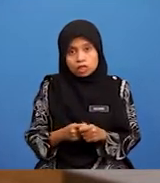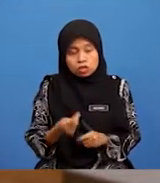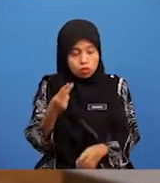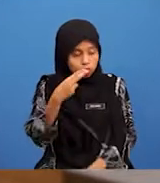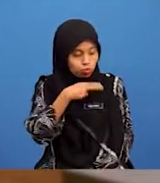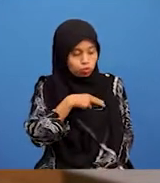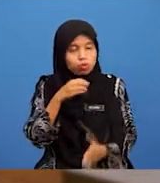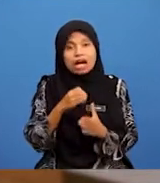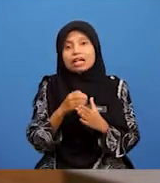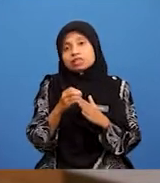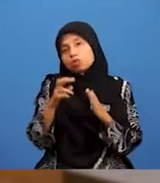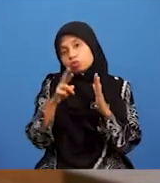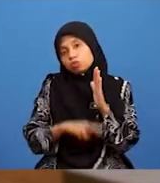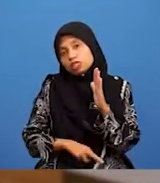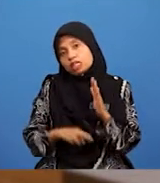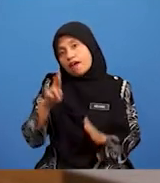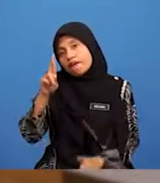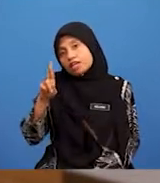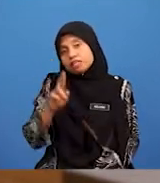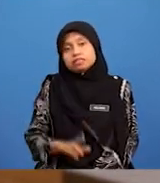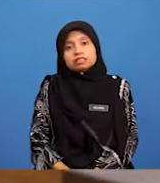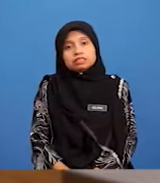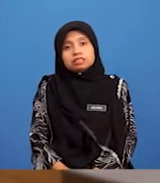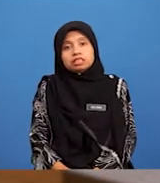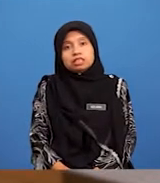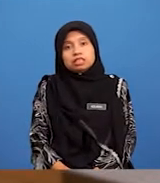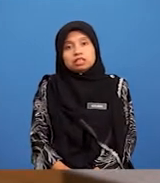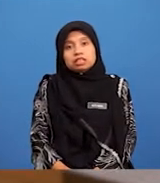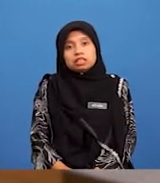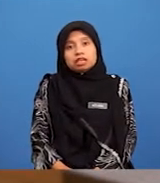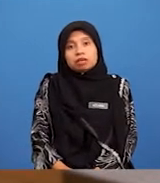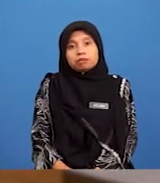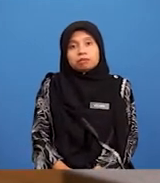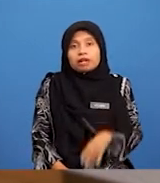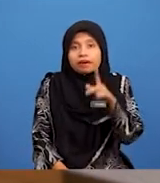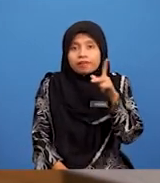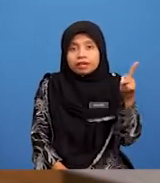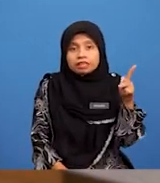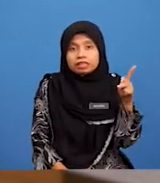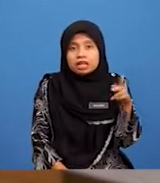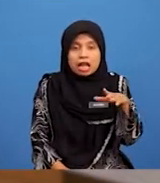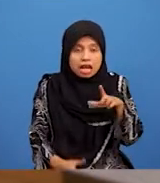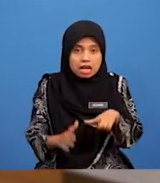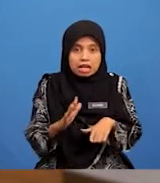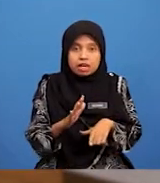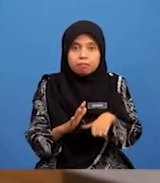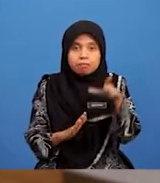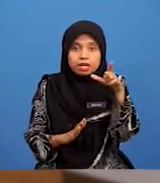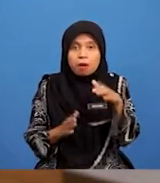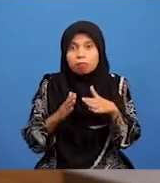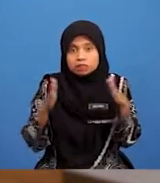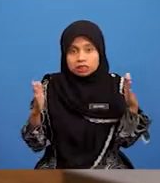atau rugi realisasi. Sekiranya jumlah di bahagian kredit akaun realisasi lebih